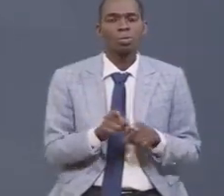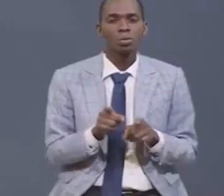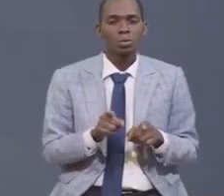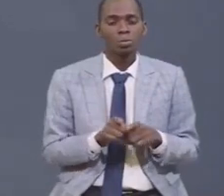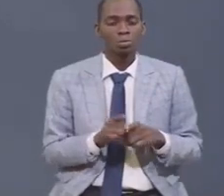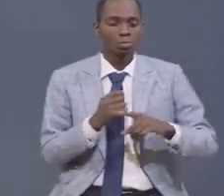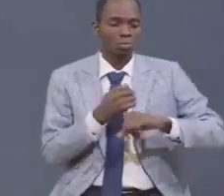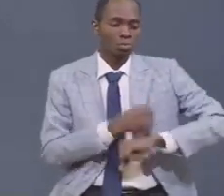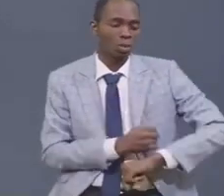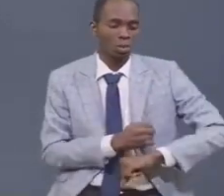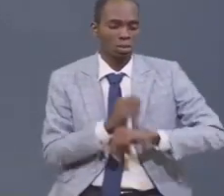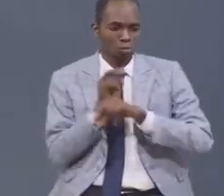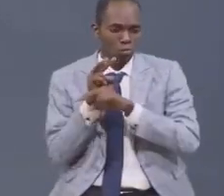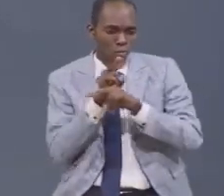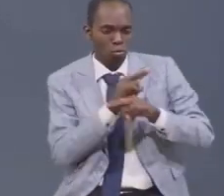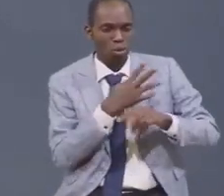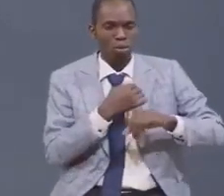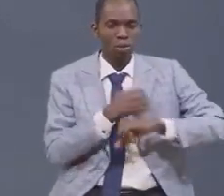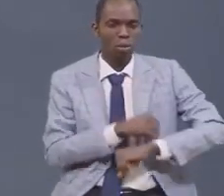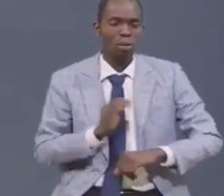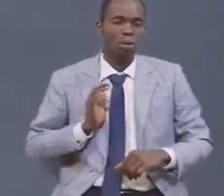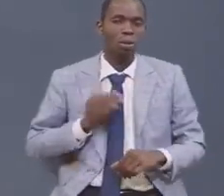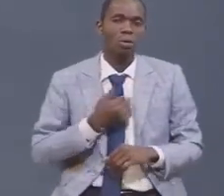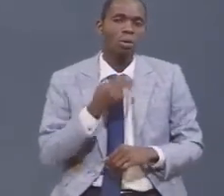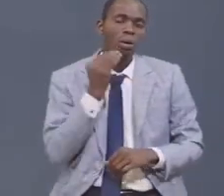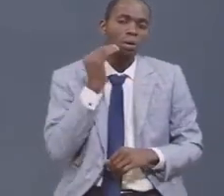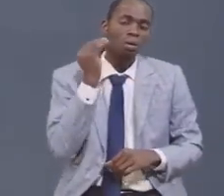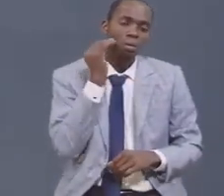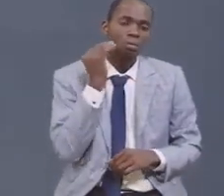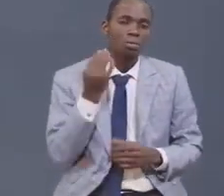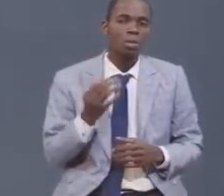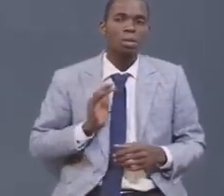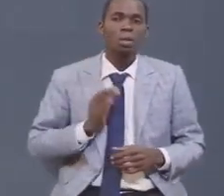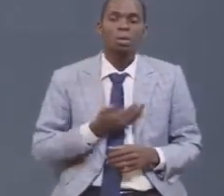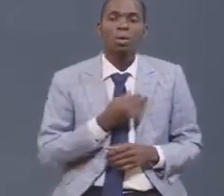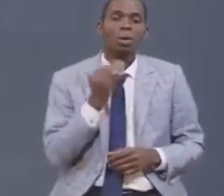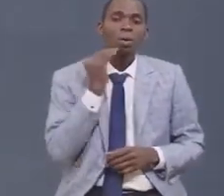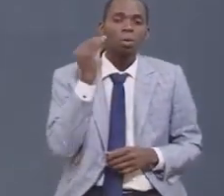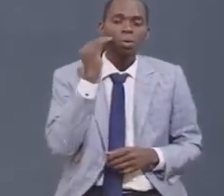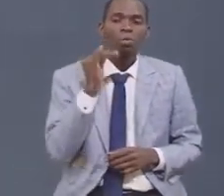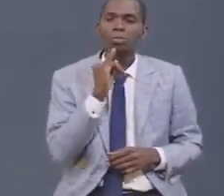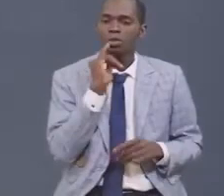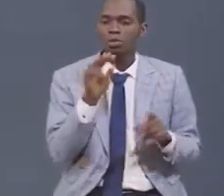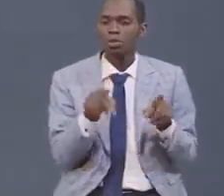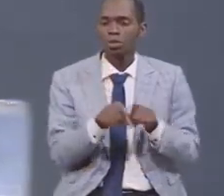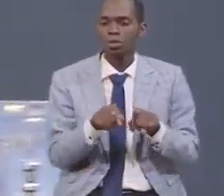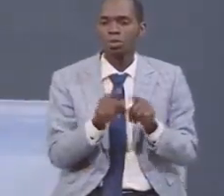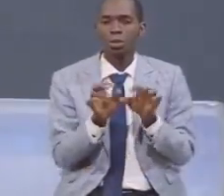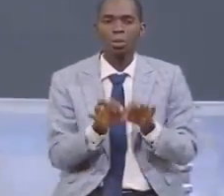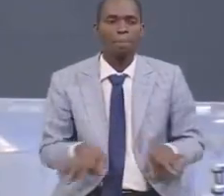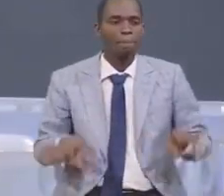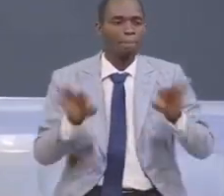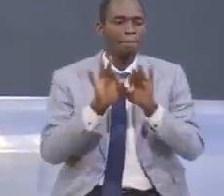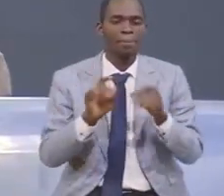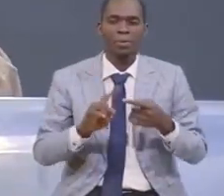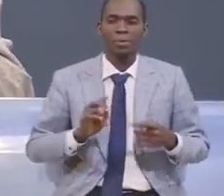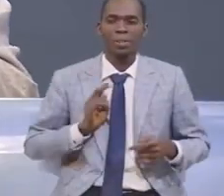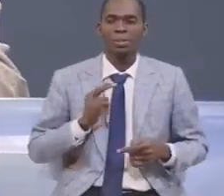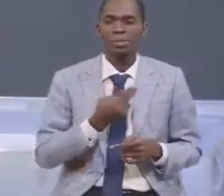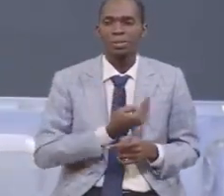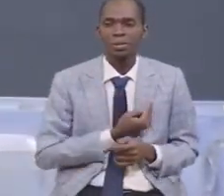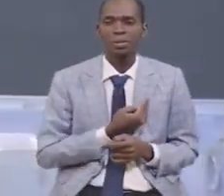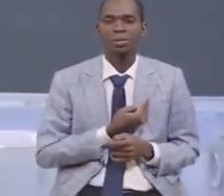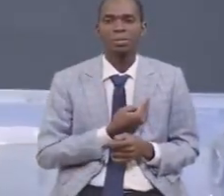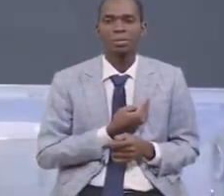హోమ్స్. అలాగే మన గృహాలను కూడా మనం గమనించుకోవాలి. ఆ హోమ్ ఇస్ సో ఇంపార్టెంట్ టు us. గృహం అనేది మనకు చాలా ప్రాముఖ్యం. యు